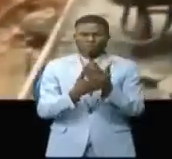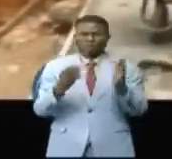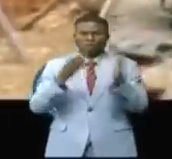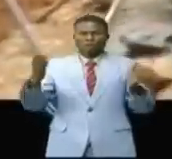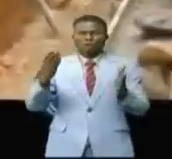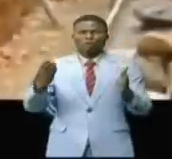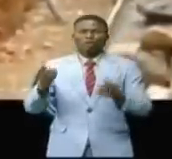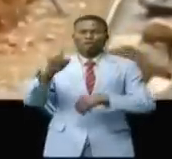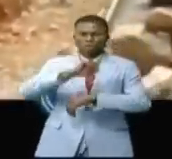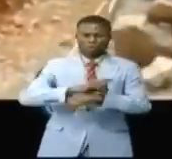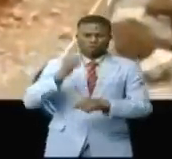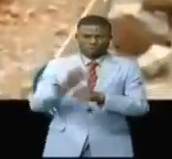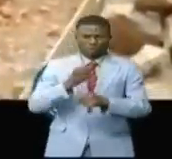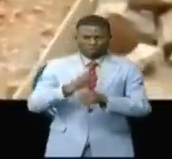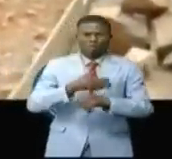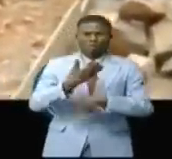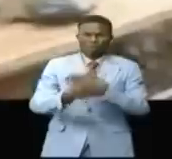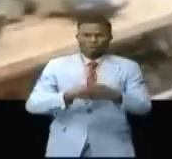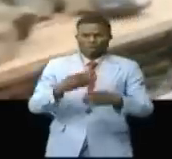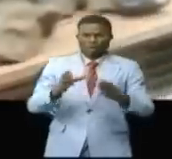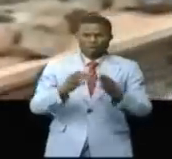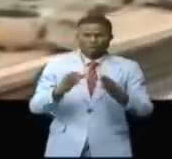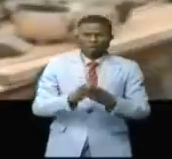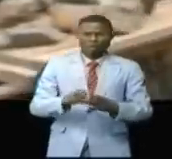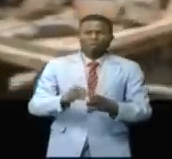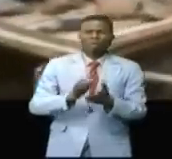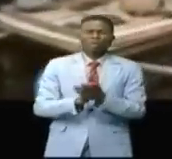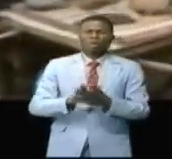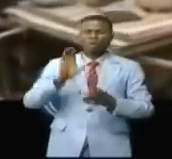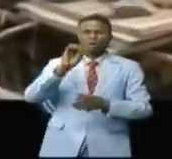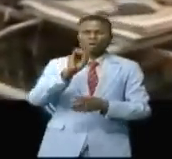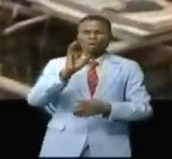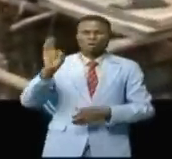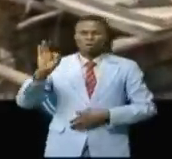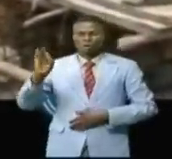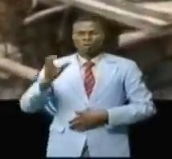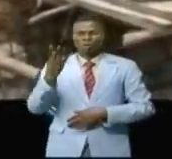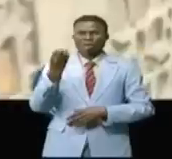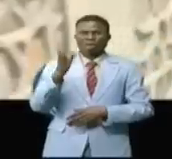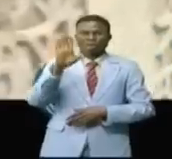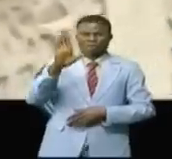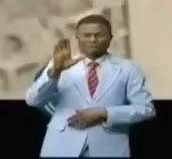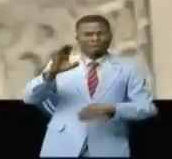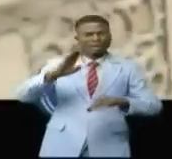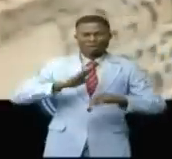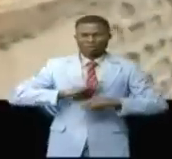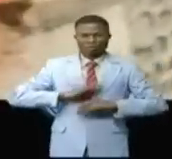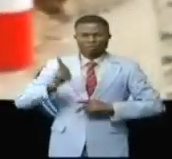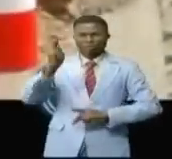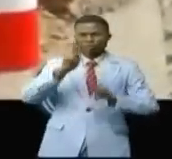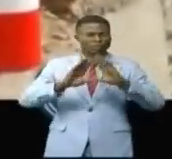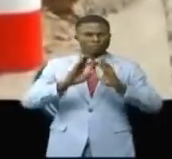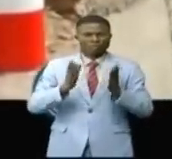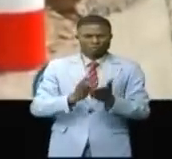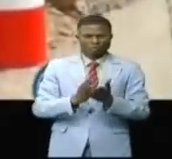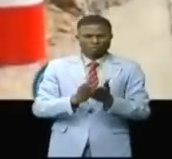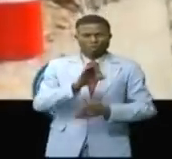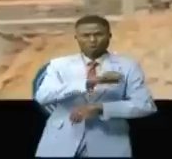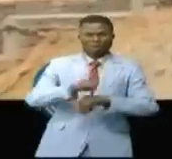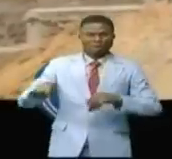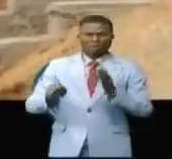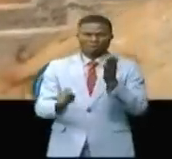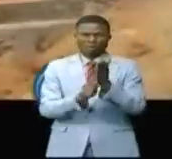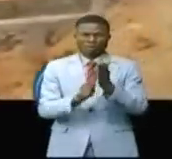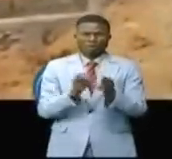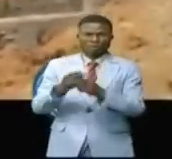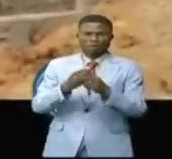travaux ont été exécutés par l'office des routes dans 45 jours à la satisfaction des usagers et du bureau technique de